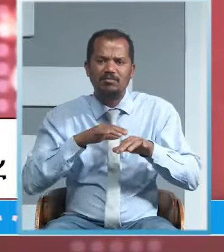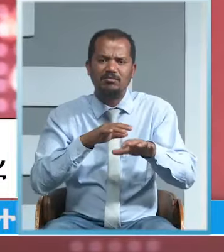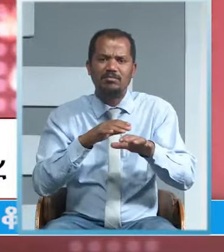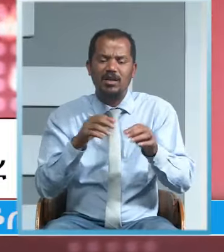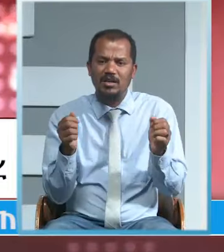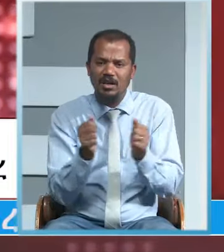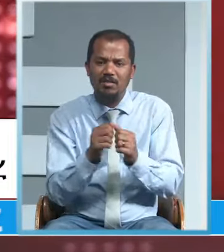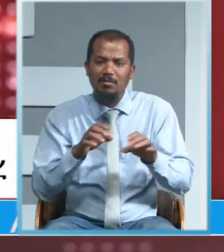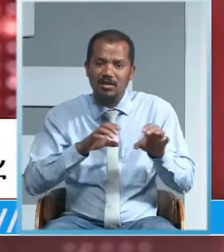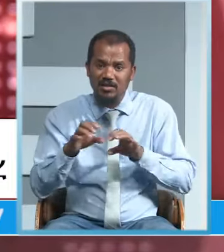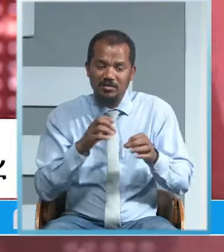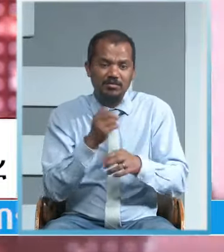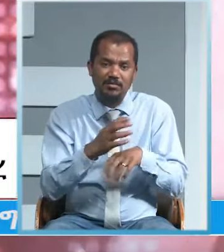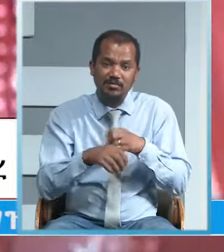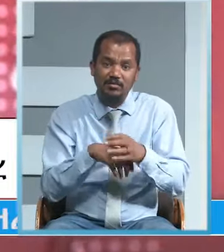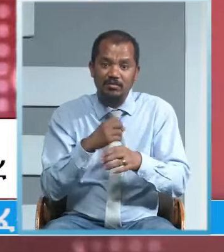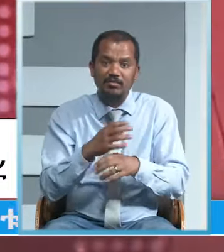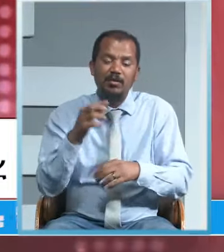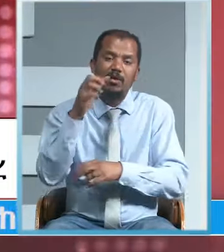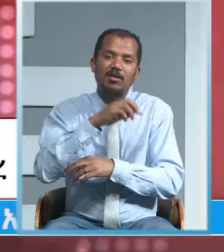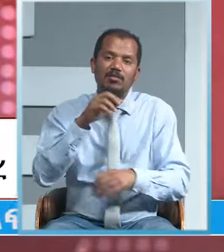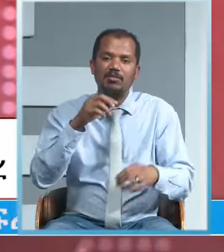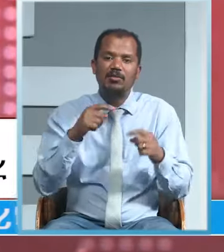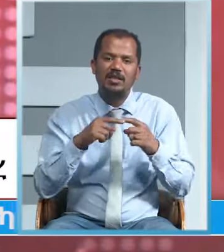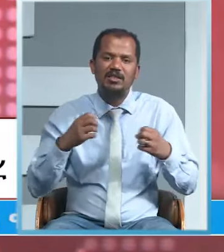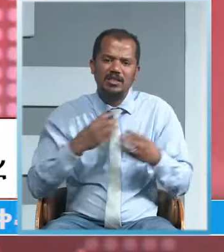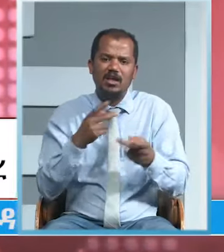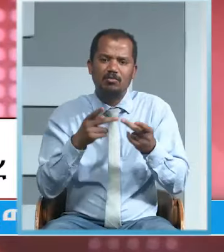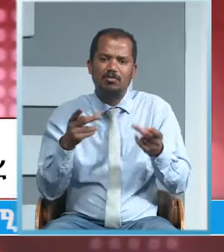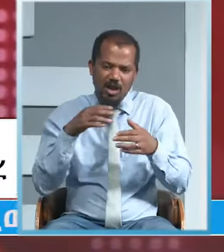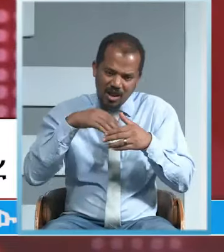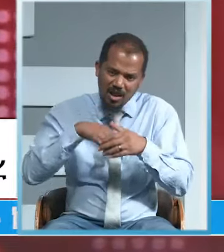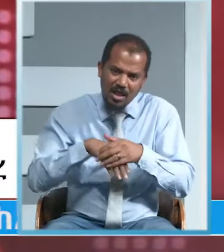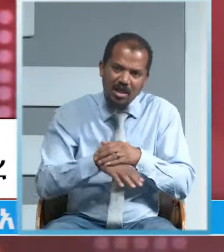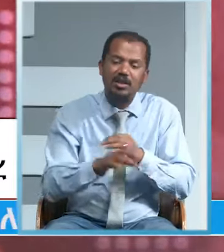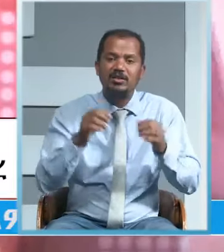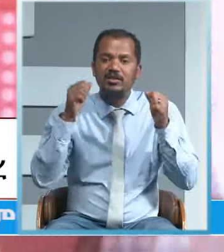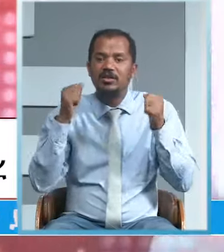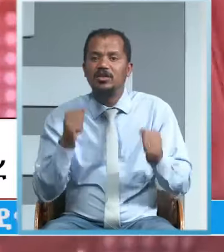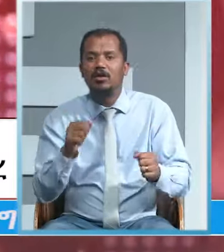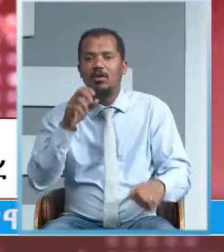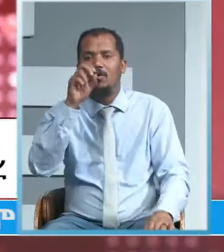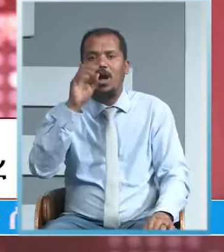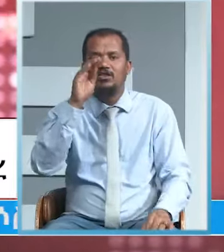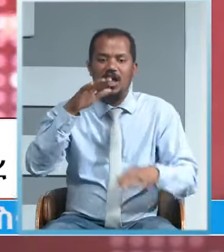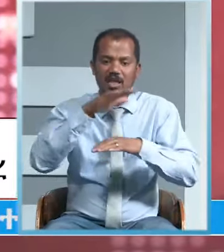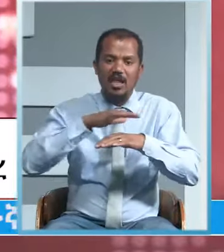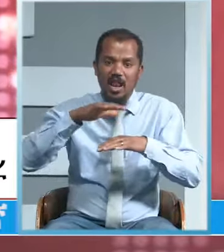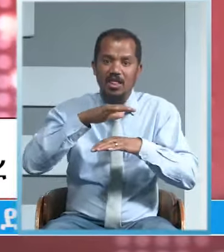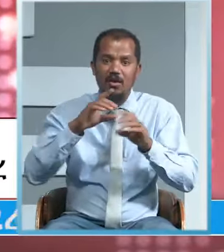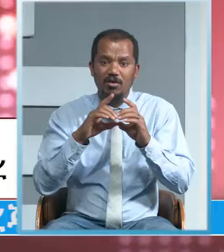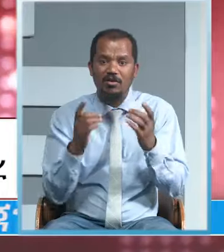ጋር በተደረገ ምክክር በዕለቱ ወደ ስጋት ቀጠናው ለመግባት እንዲያስችል የዋሻው የላይኛው